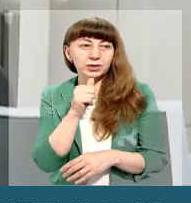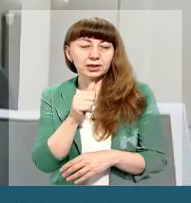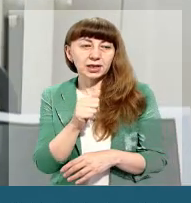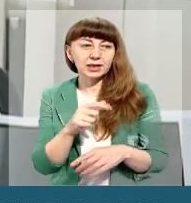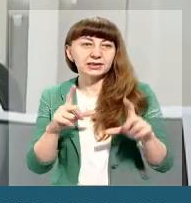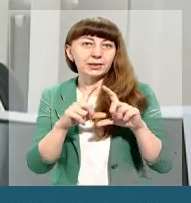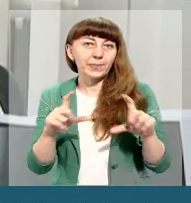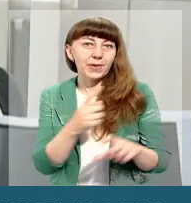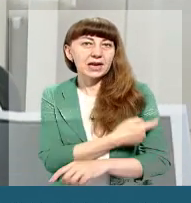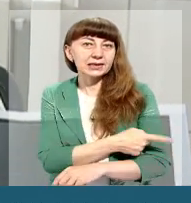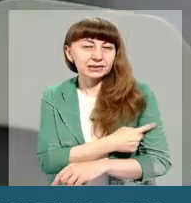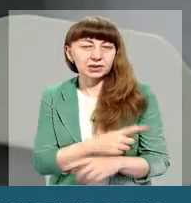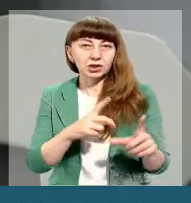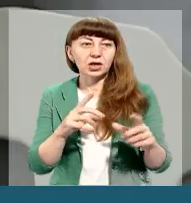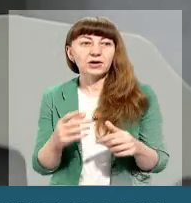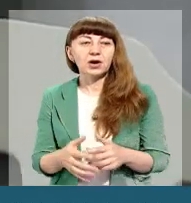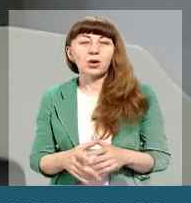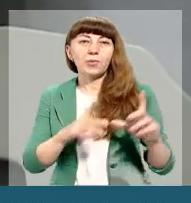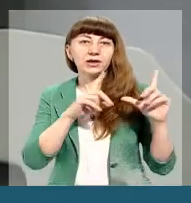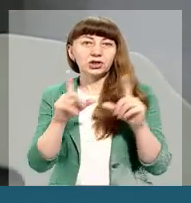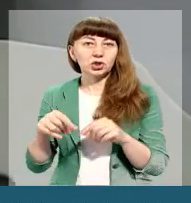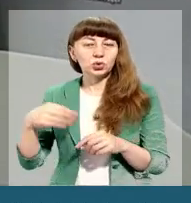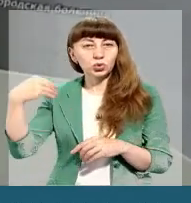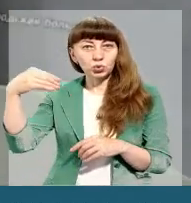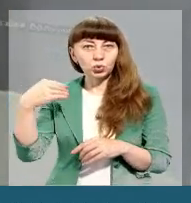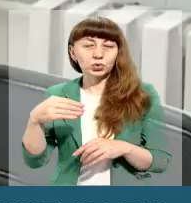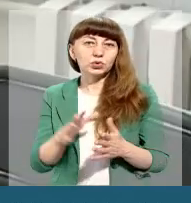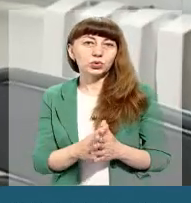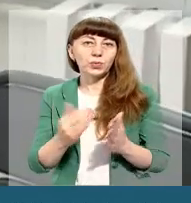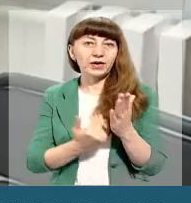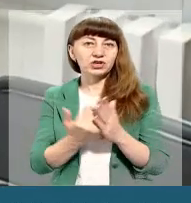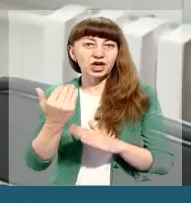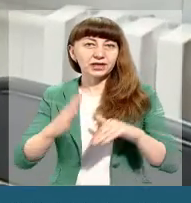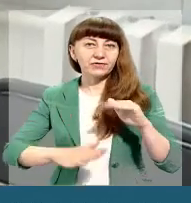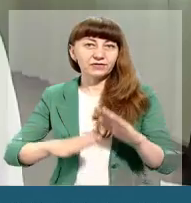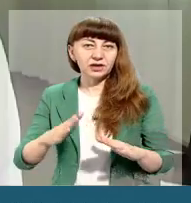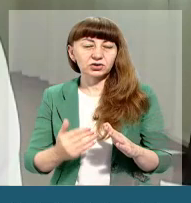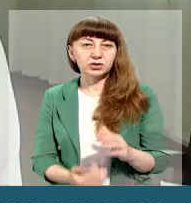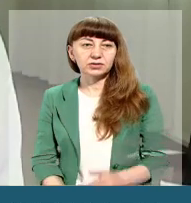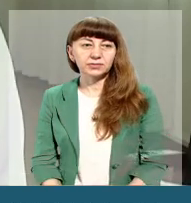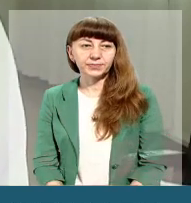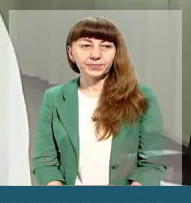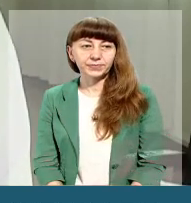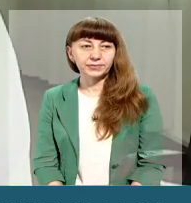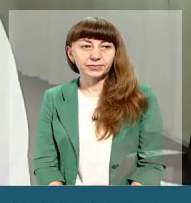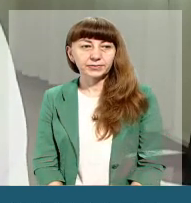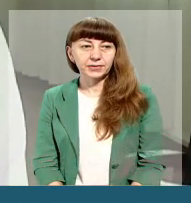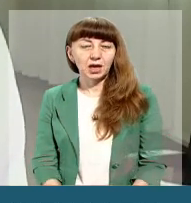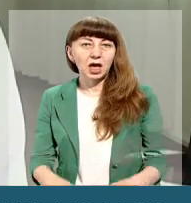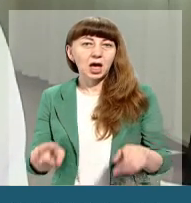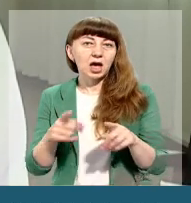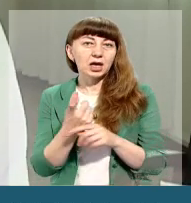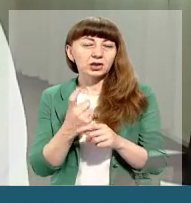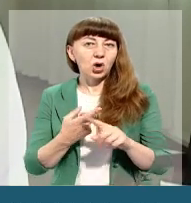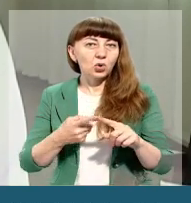Түркияның Стамбул қаласына аттанбақ. Бұл да ақ халатты абзал жандардың ізденісін арттыру үшін жасалып жатқан үздік үрдіс. Биыл шетелдік